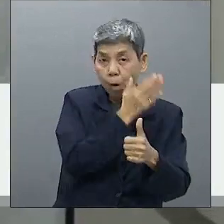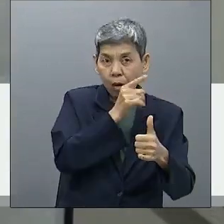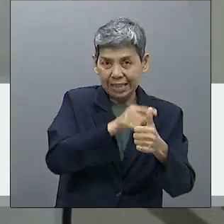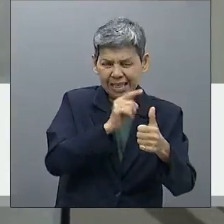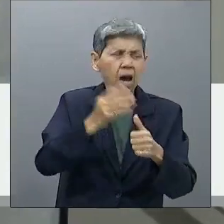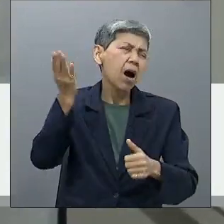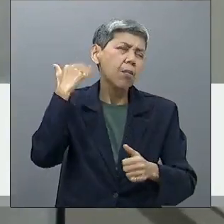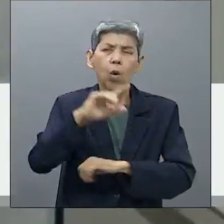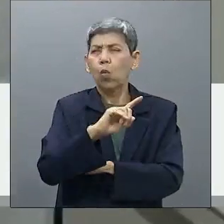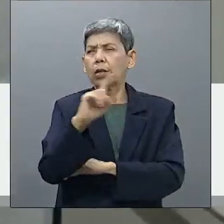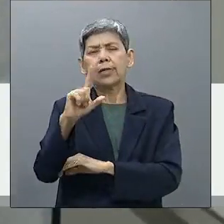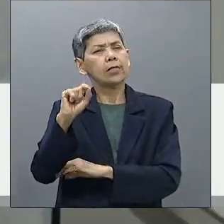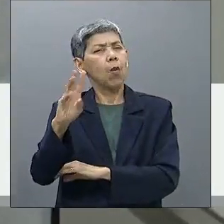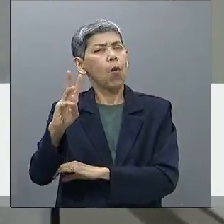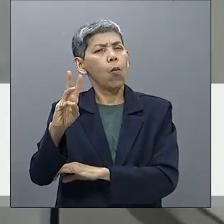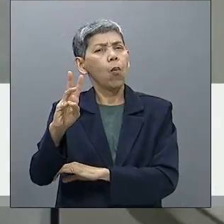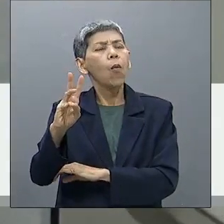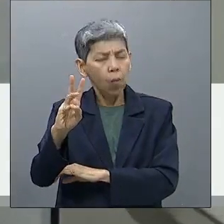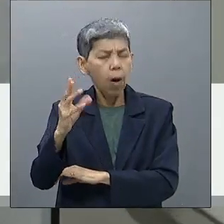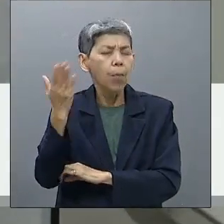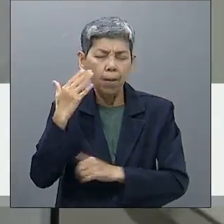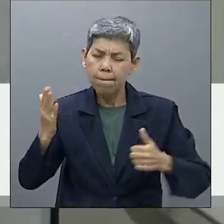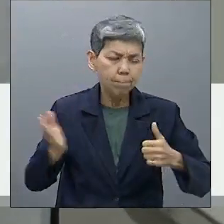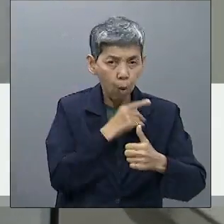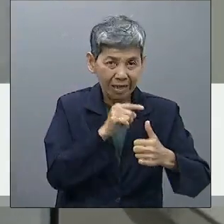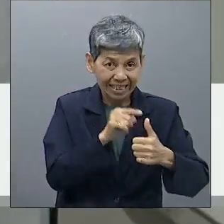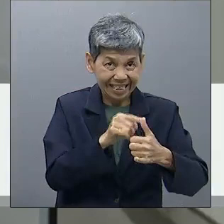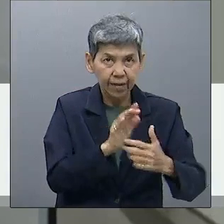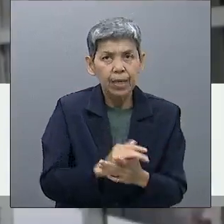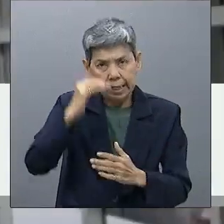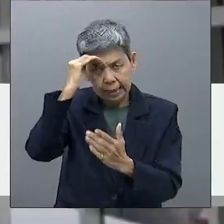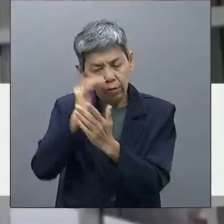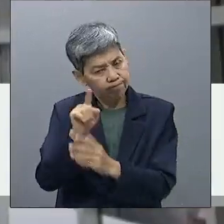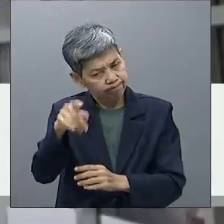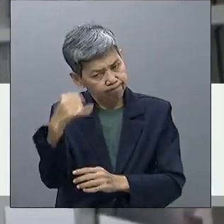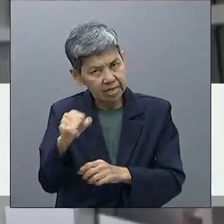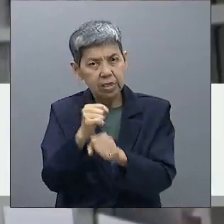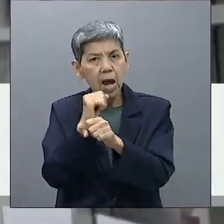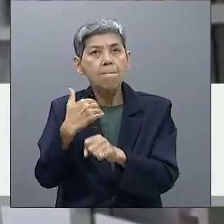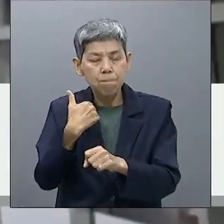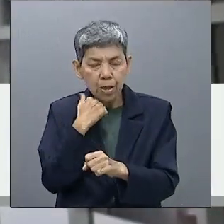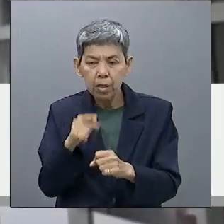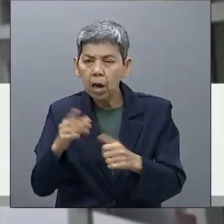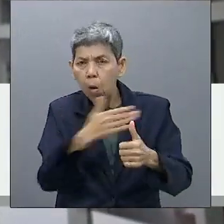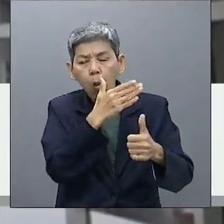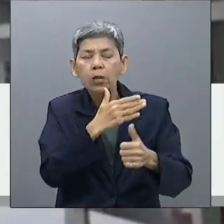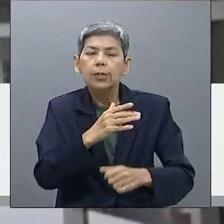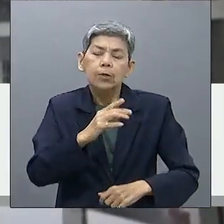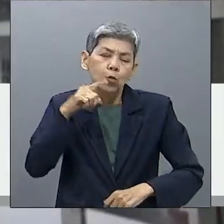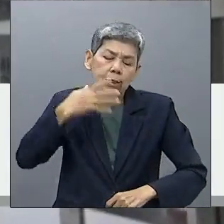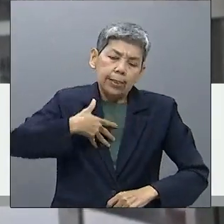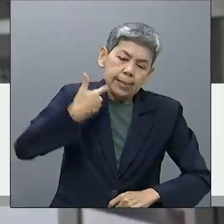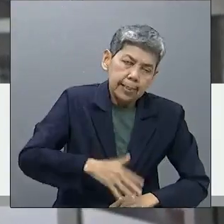เมื่อวันที่26มิถุนายนที่ผ่านมาค่ะตำรวจได้ตั้งข้อกล่าวหาทำร้ายร่างกายและจิตใจของ